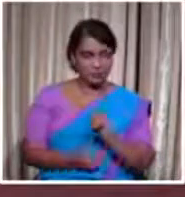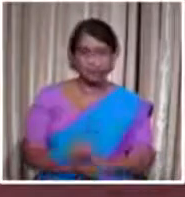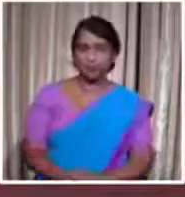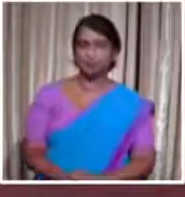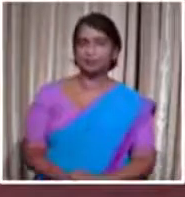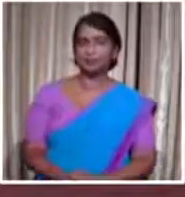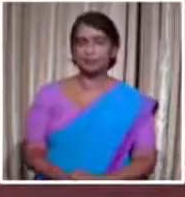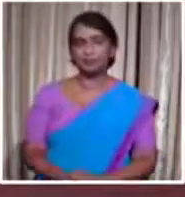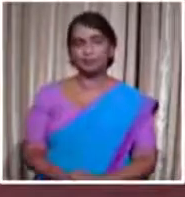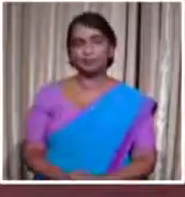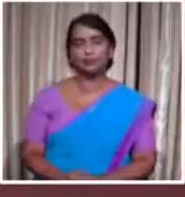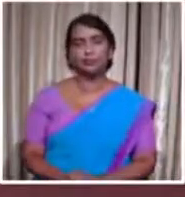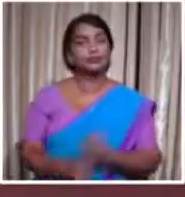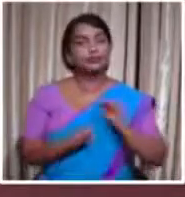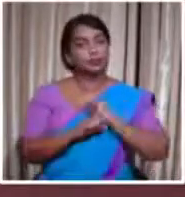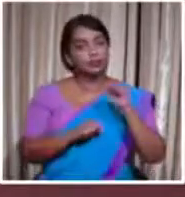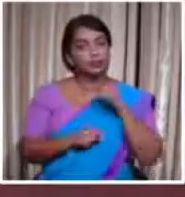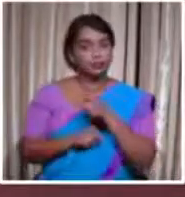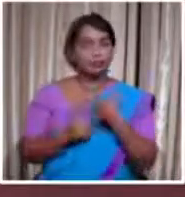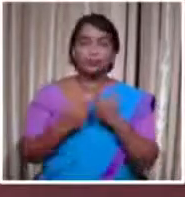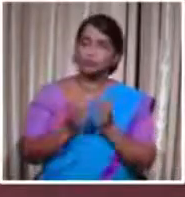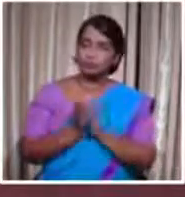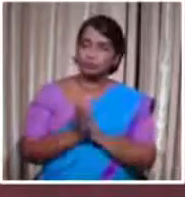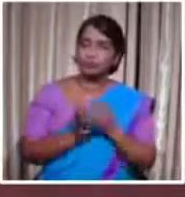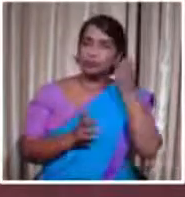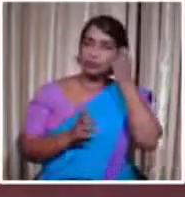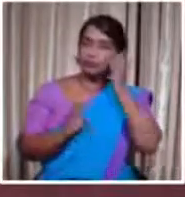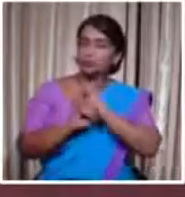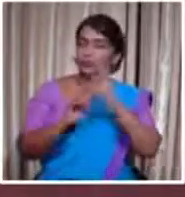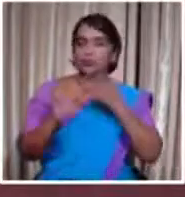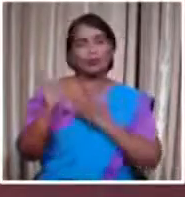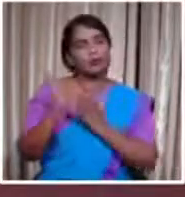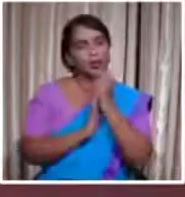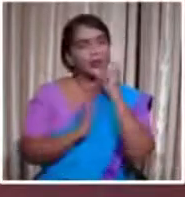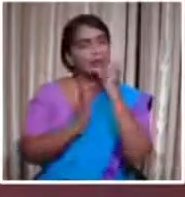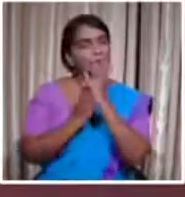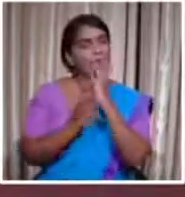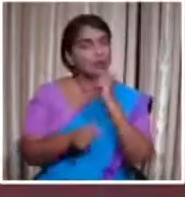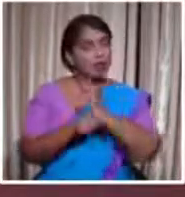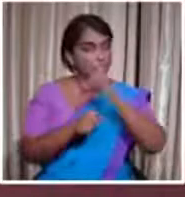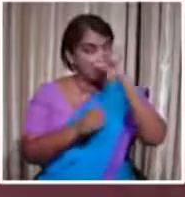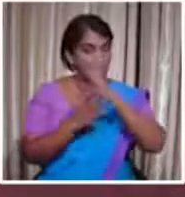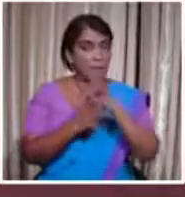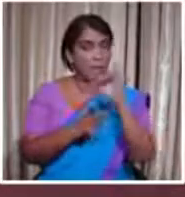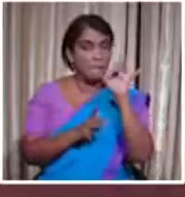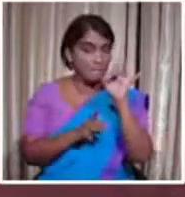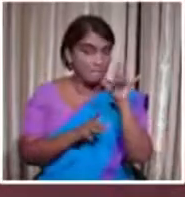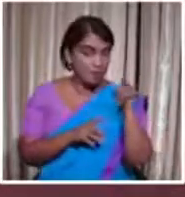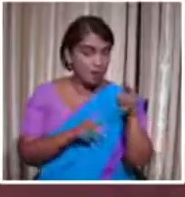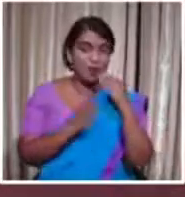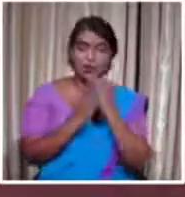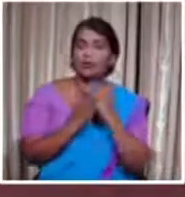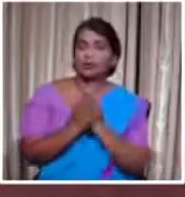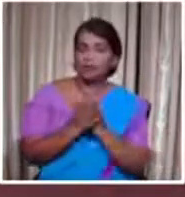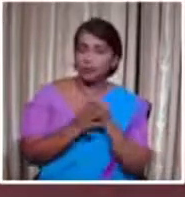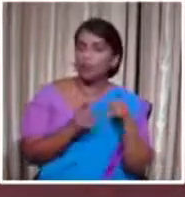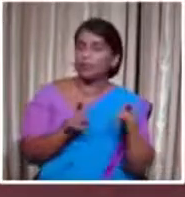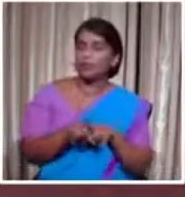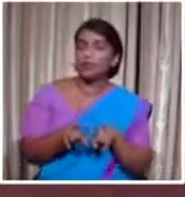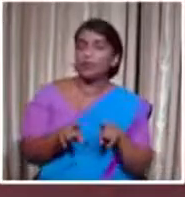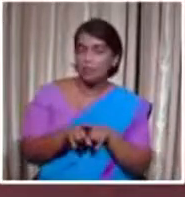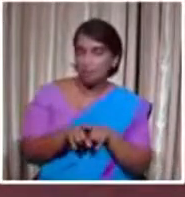ගේනවා අරකලුවන්ට තමන්ගේ අදහස් ප්‍රකාශ කිරීමේ අයිතිය ආණ්ඩුක්‍රම ව්‍යවස්ථාවේ 15 වෙනි ව්‍යවස්ථාව සීමාවන්ට යටත්